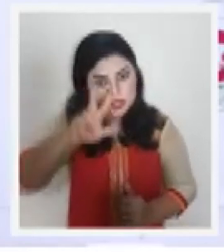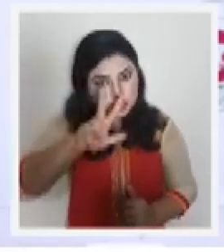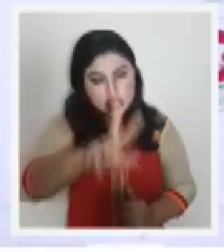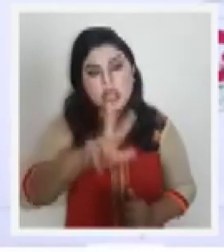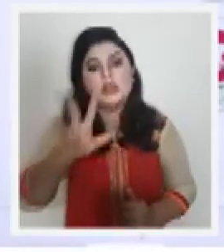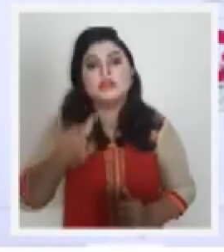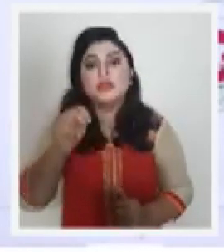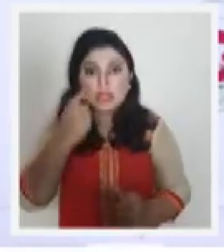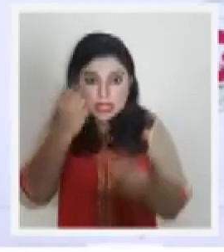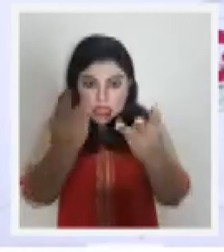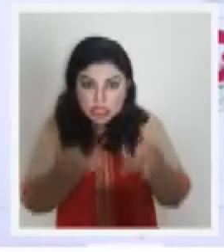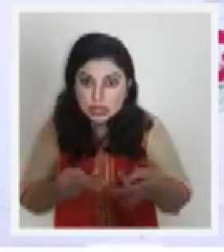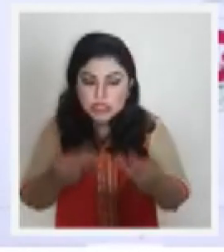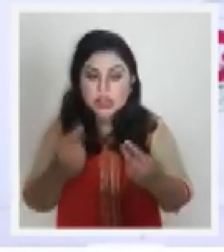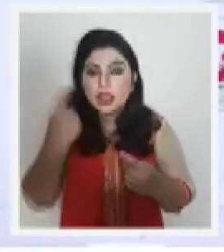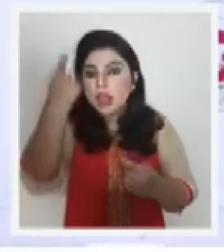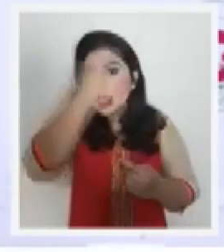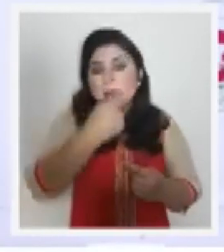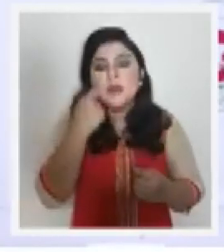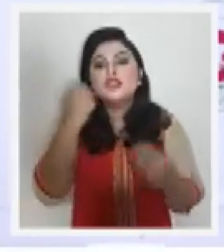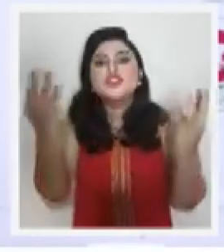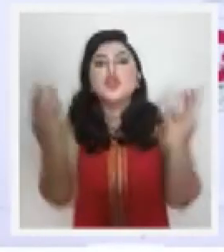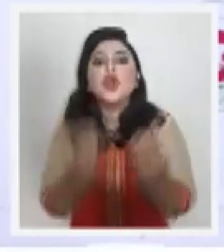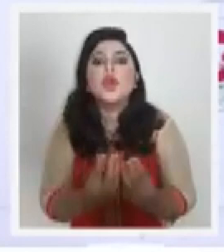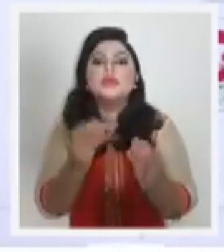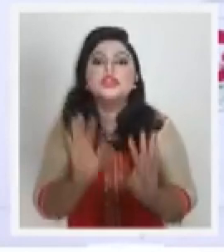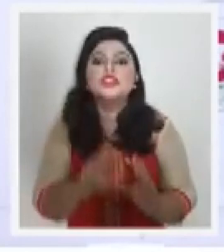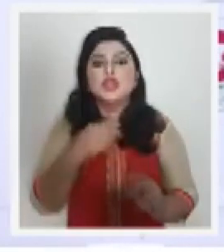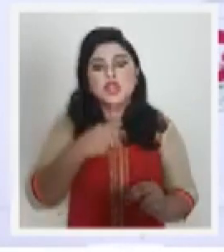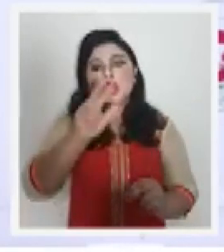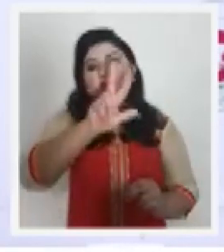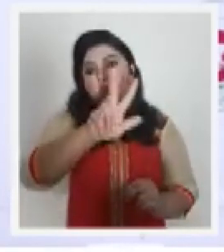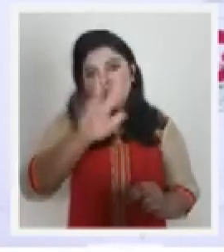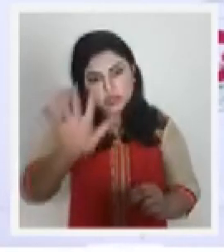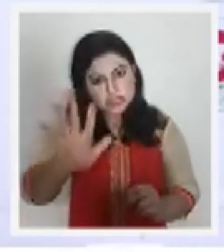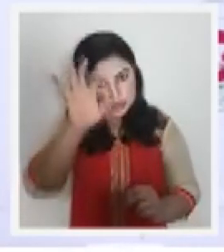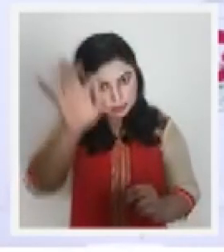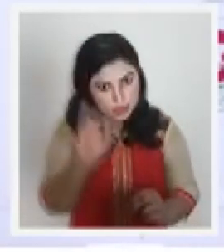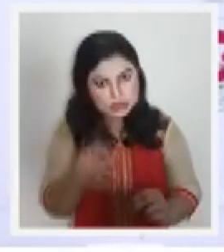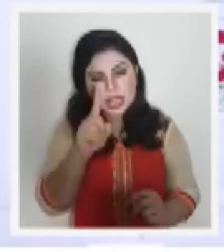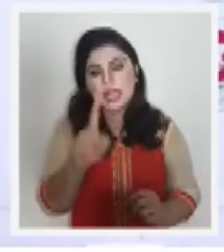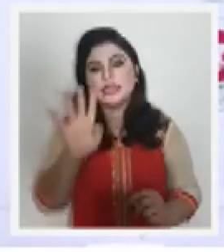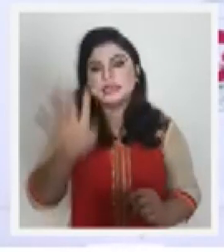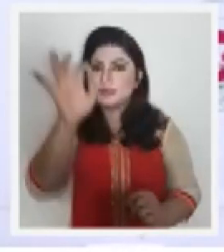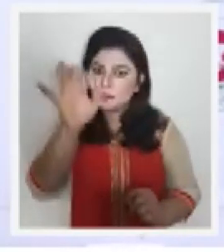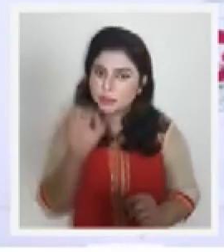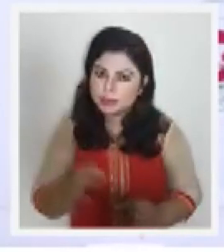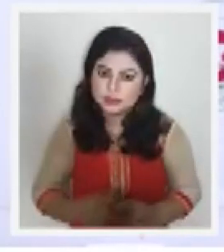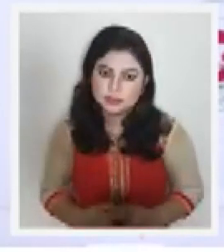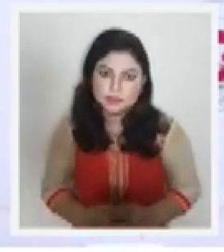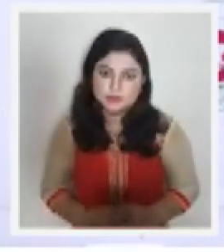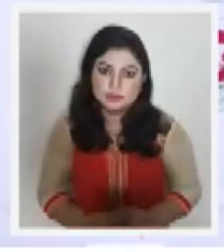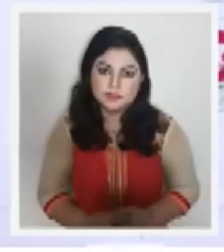85.14%। আমি আবার বলছি, 1,778 জন করোনা আক্রান্ত রোগীদের বিশ্লেষণে অল্প ঝুঁকিপূর্ণ